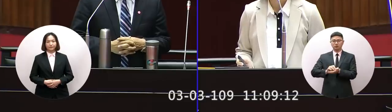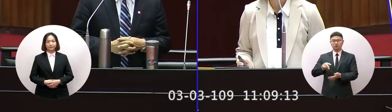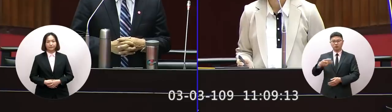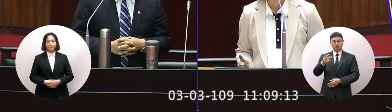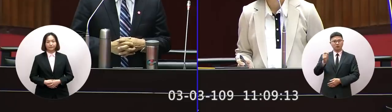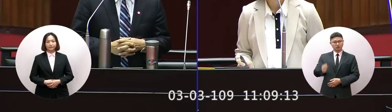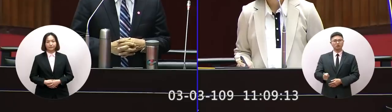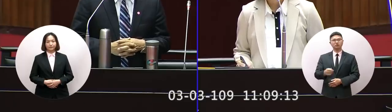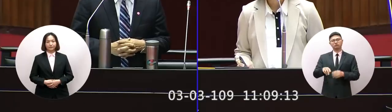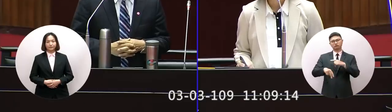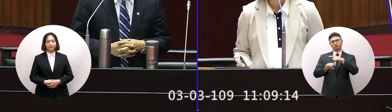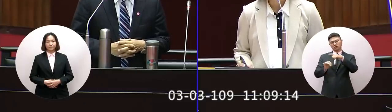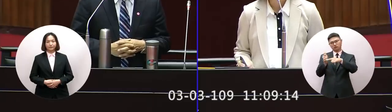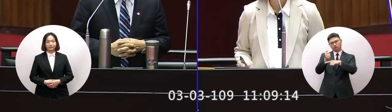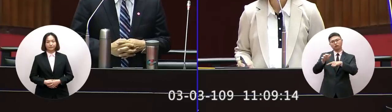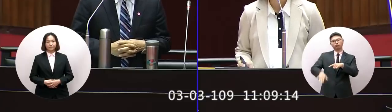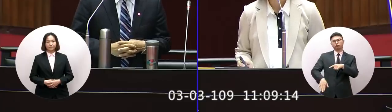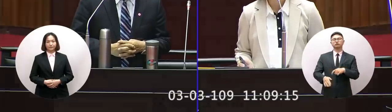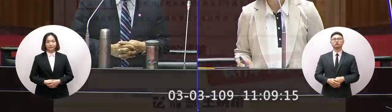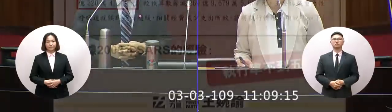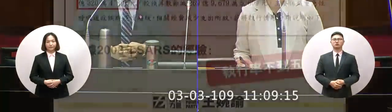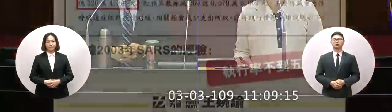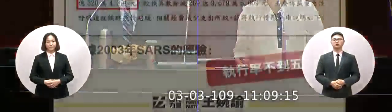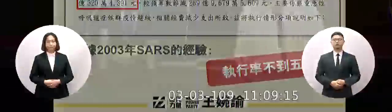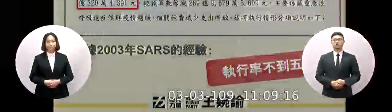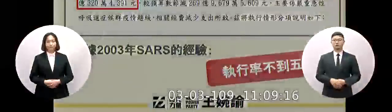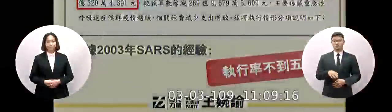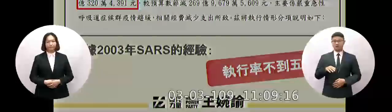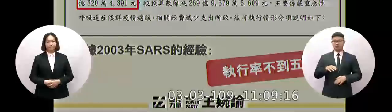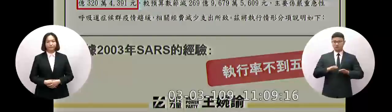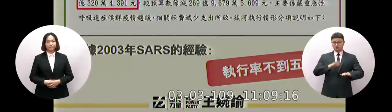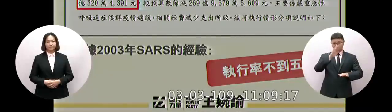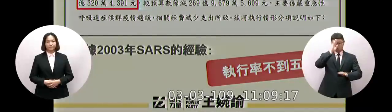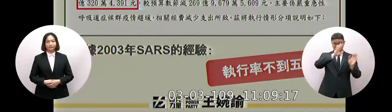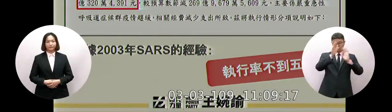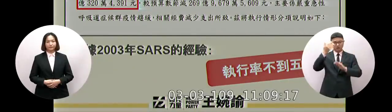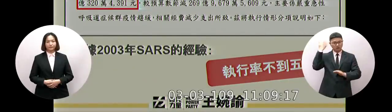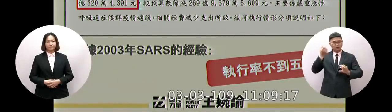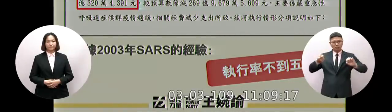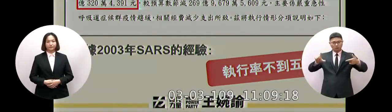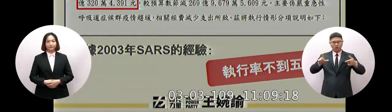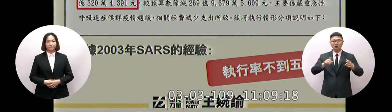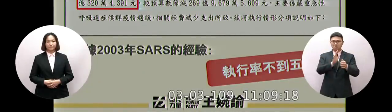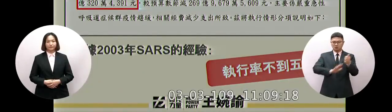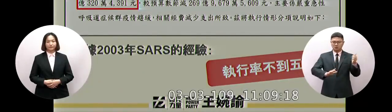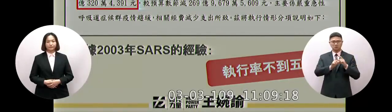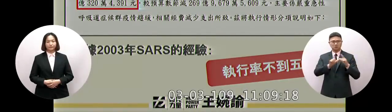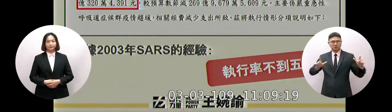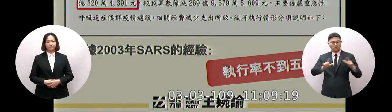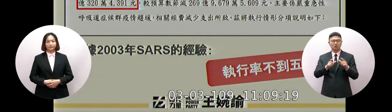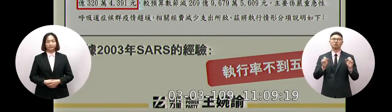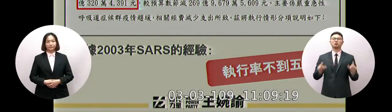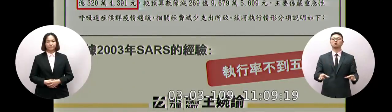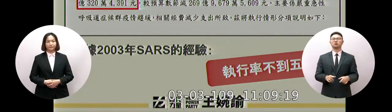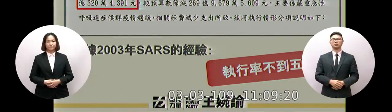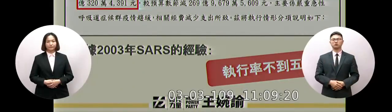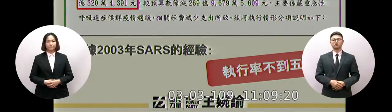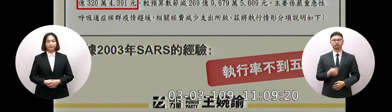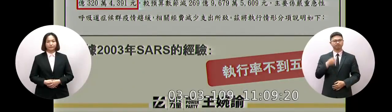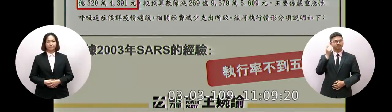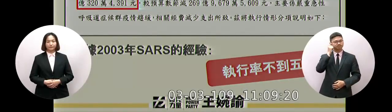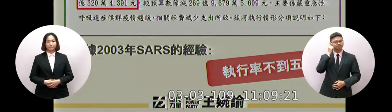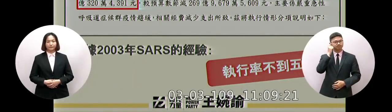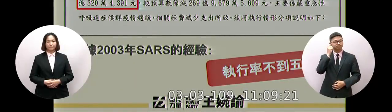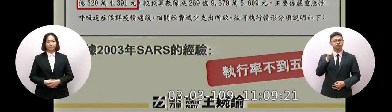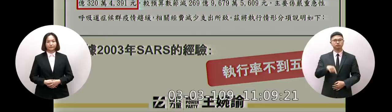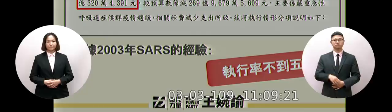行率其实不到50%。那当然我们清楚知道说，这次的疫情跟上次会有所差异，影响的层面也会有所不同，但我们认为仍然应该要